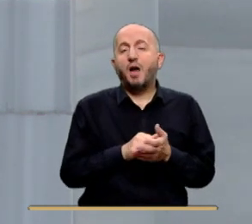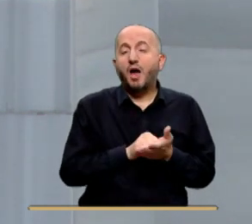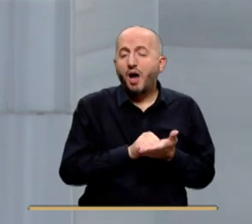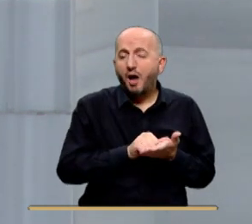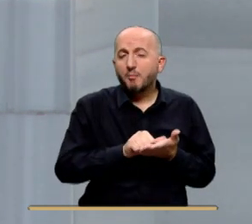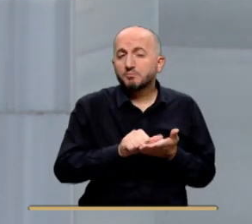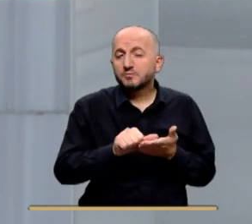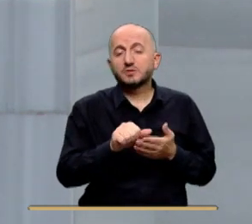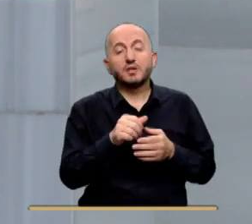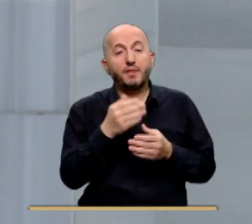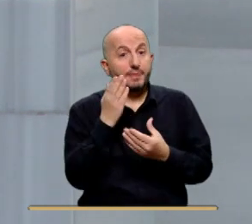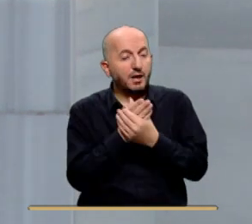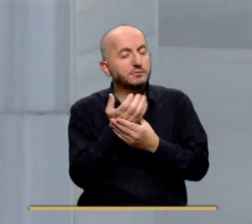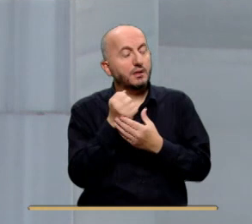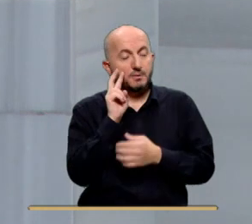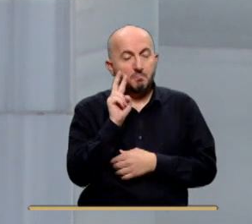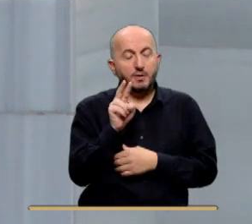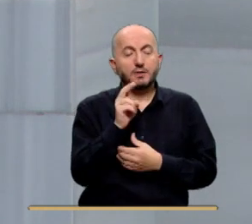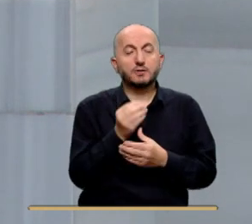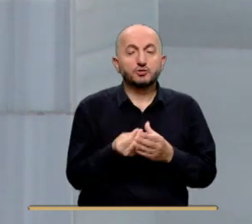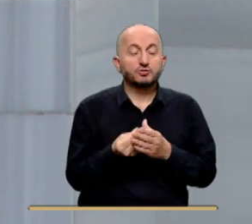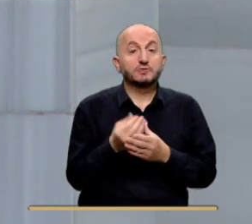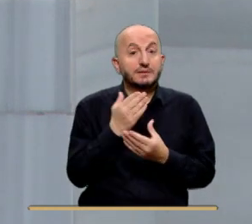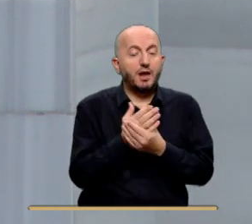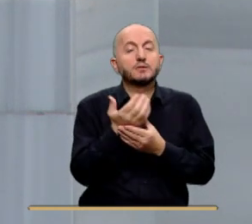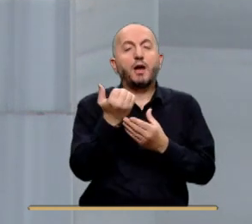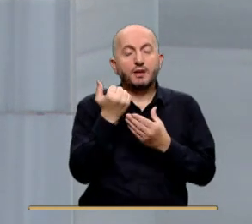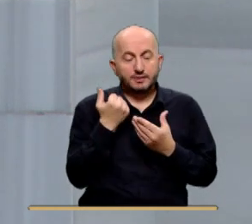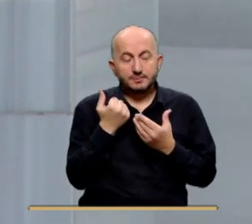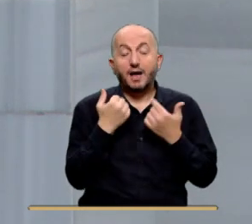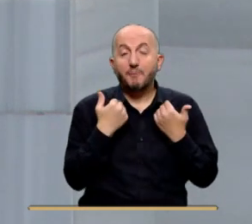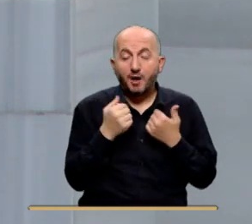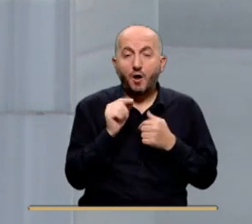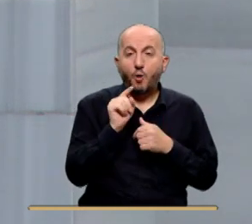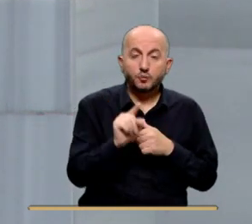ibretle bakarız. Onlardan ders çıkartırız. Ama onun